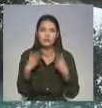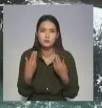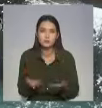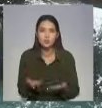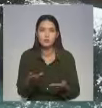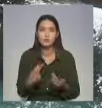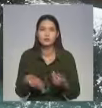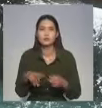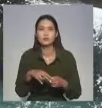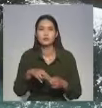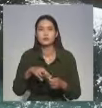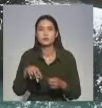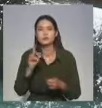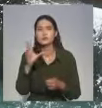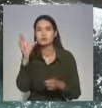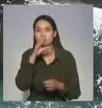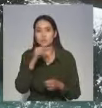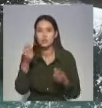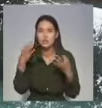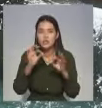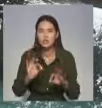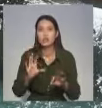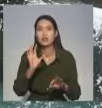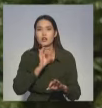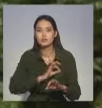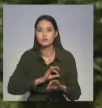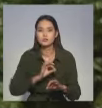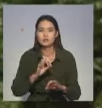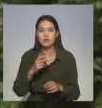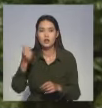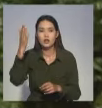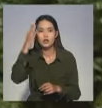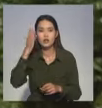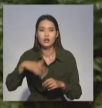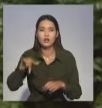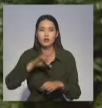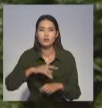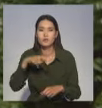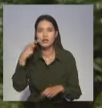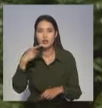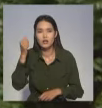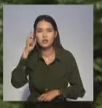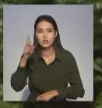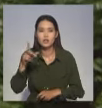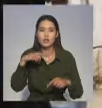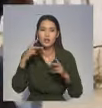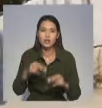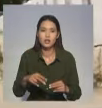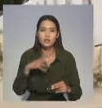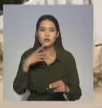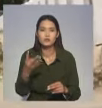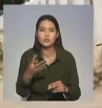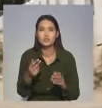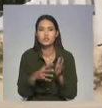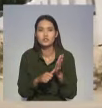не постираться. Все знаете, что все стиральные машины у нас на питьевой воде. В акимате города говорят, что износ водопровода, а это